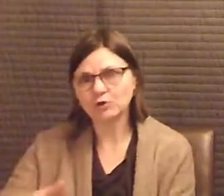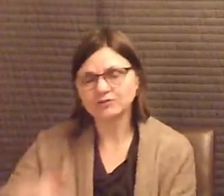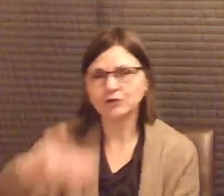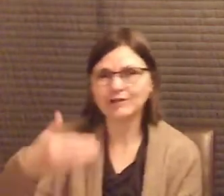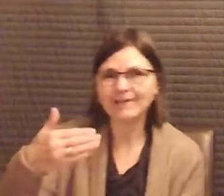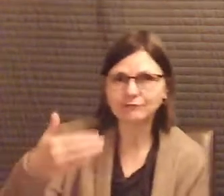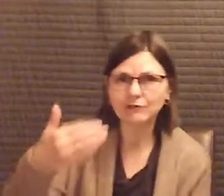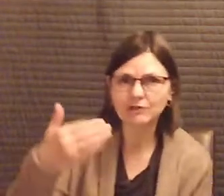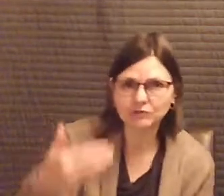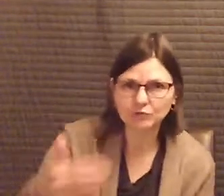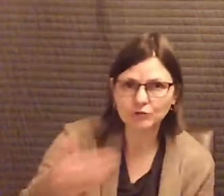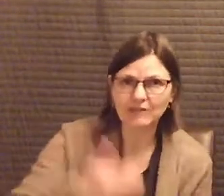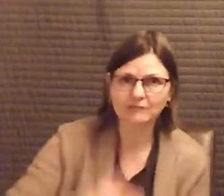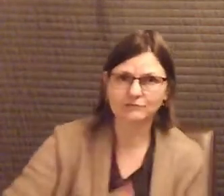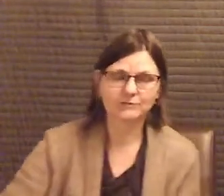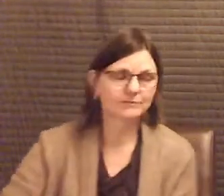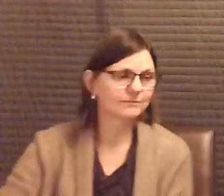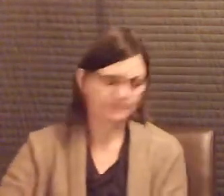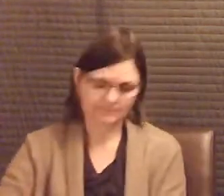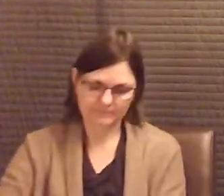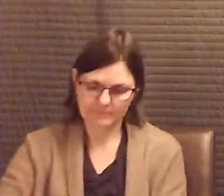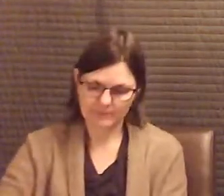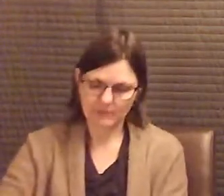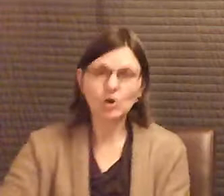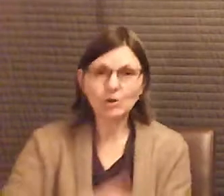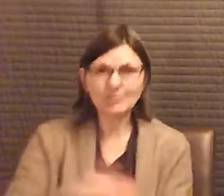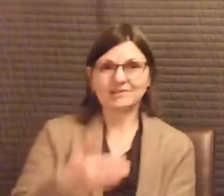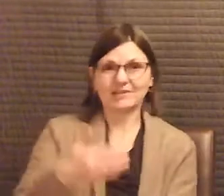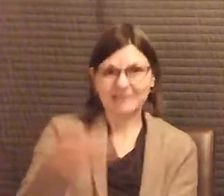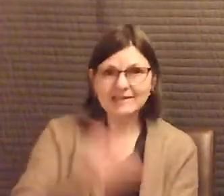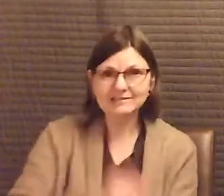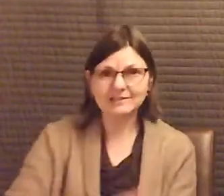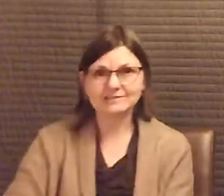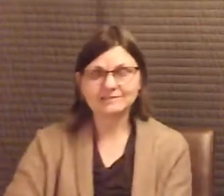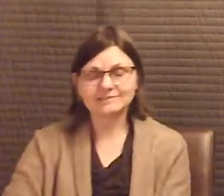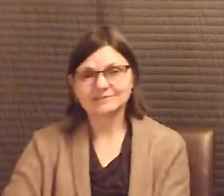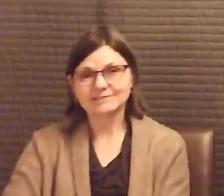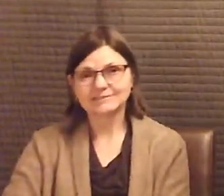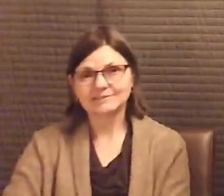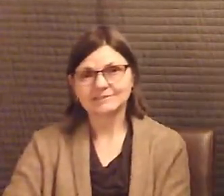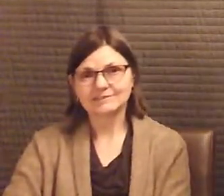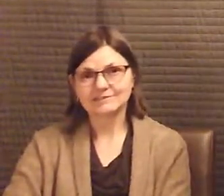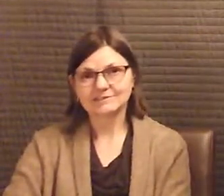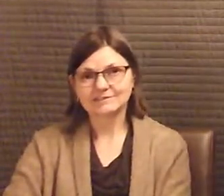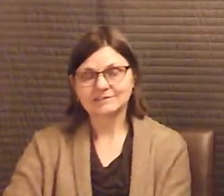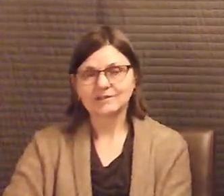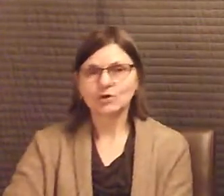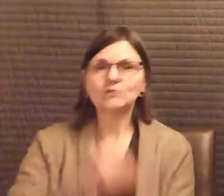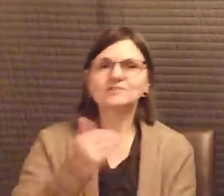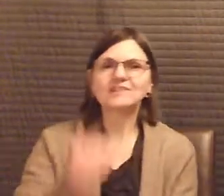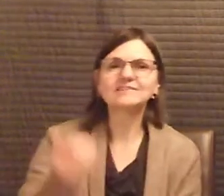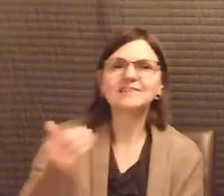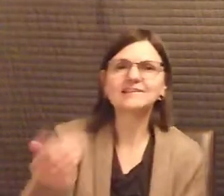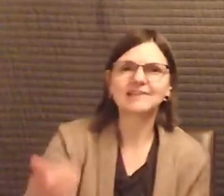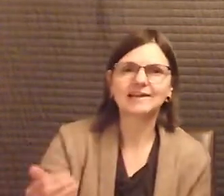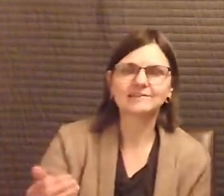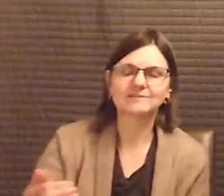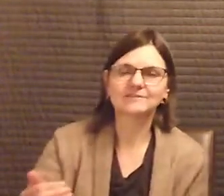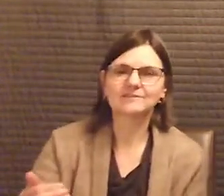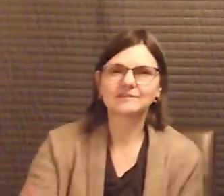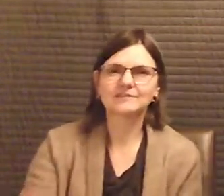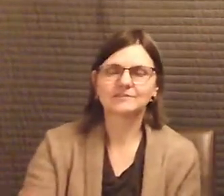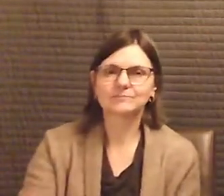die god in hun leven gestuurd en je doet hem watson's ministers ons in dienst